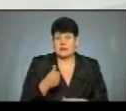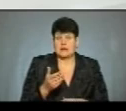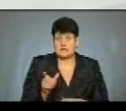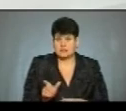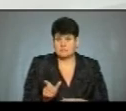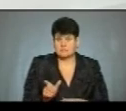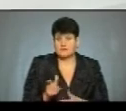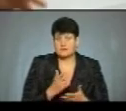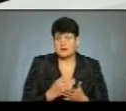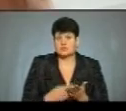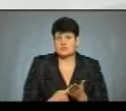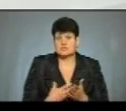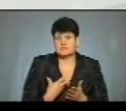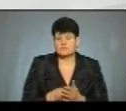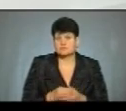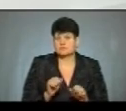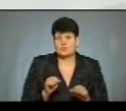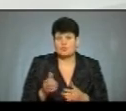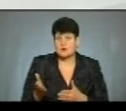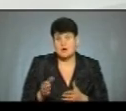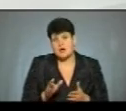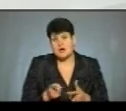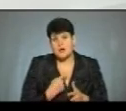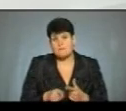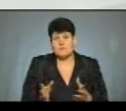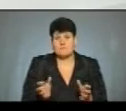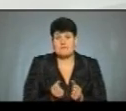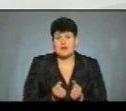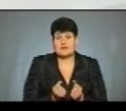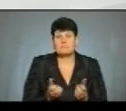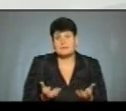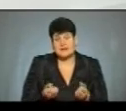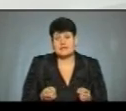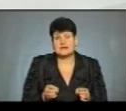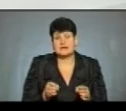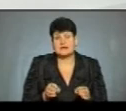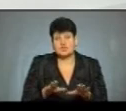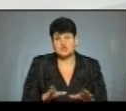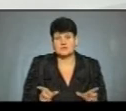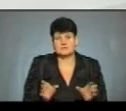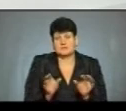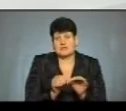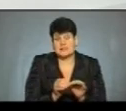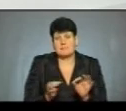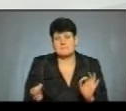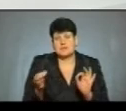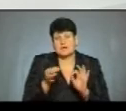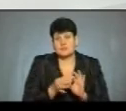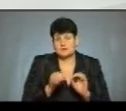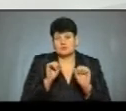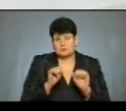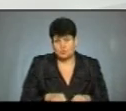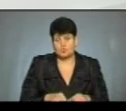де ви маєте довести свою фінансову спроможність або прийняти рішення за будь-яких обставин про приєднання до фінансово